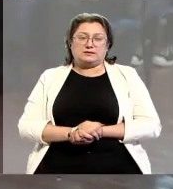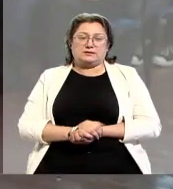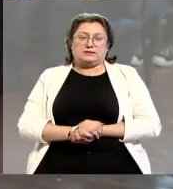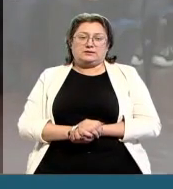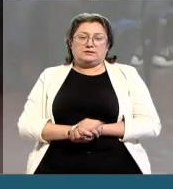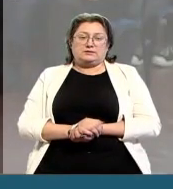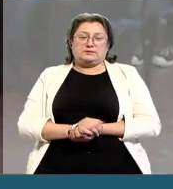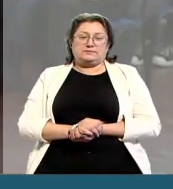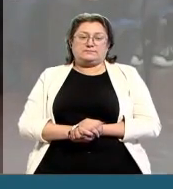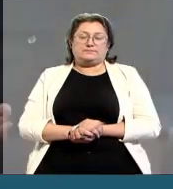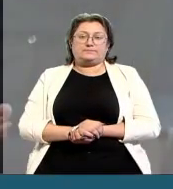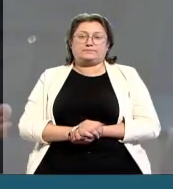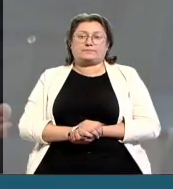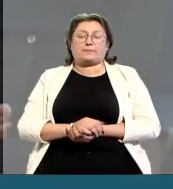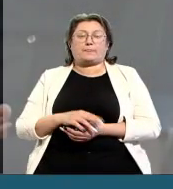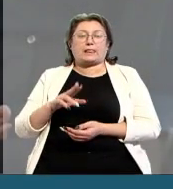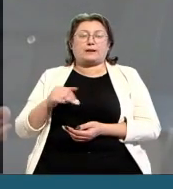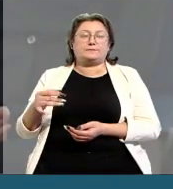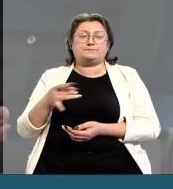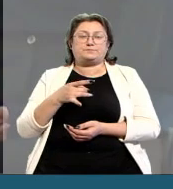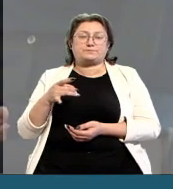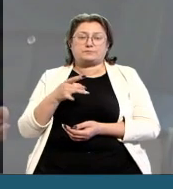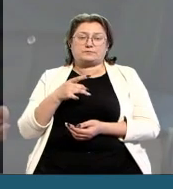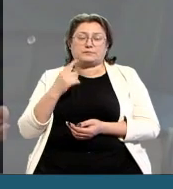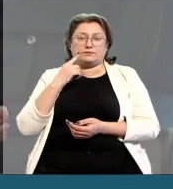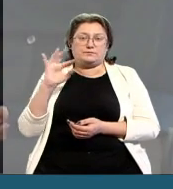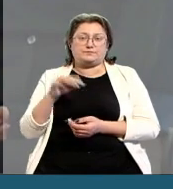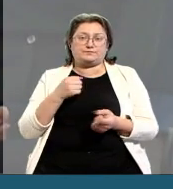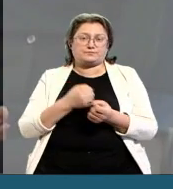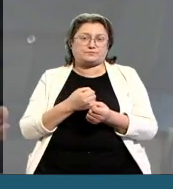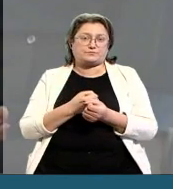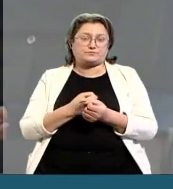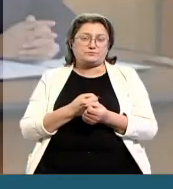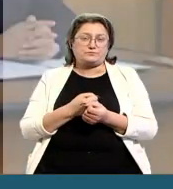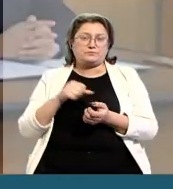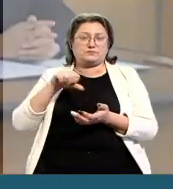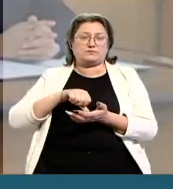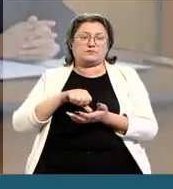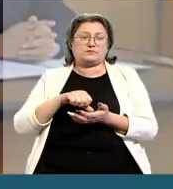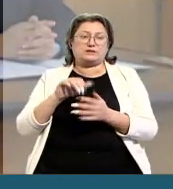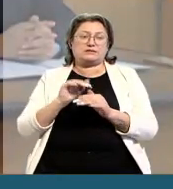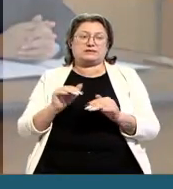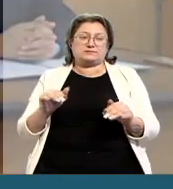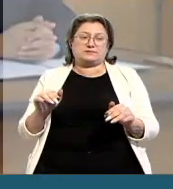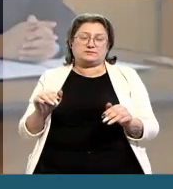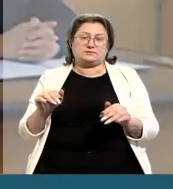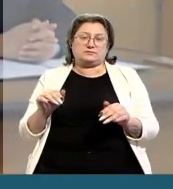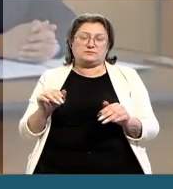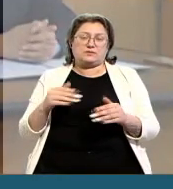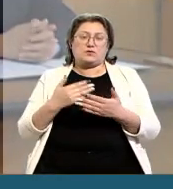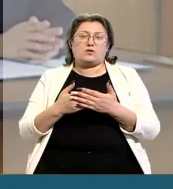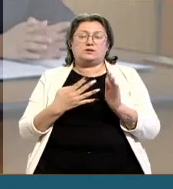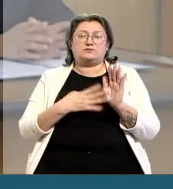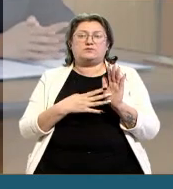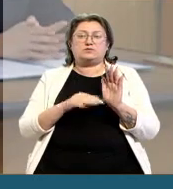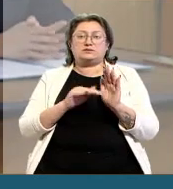Өнер бойынша кәмелет жасқа толмаған жасөспірімдер арасында жол көлік апаты жиі тіркелуде. 90-ға жуық бала түрлі жарақат алса, кәмелет жасқа толмаған